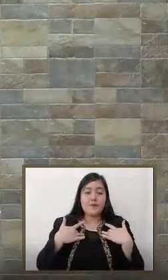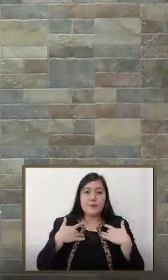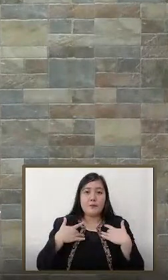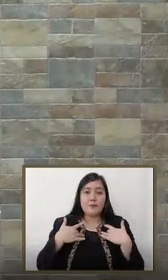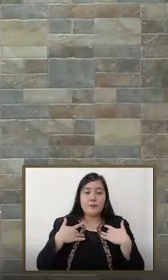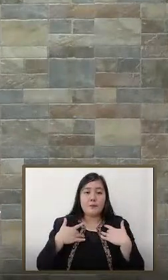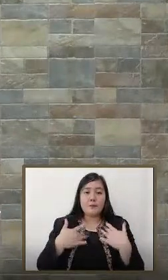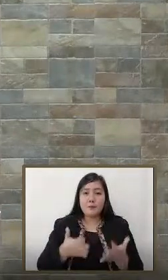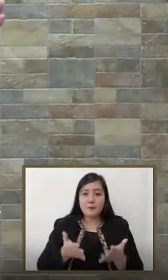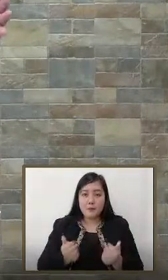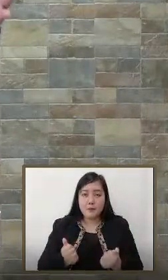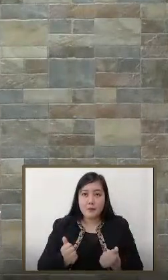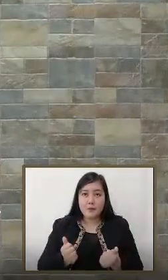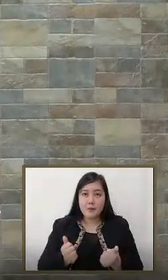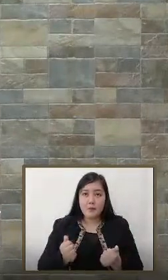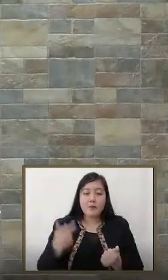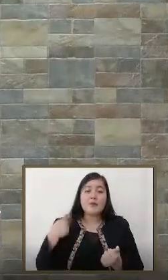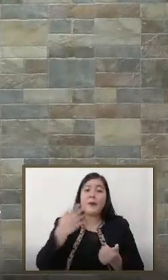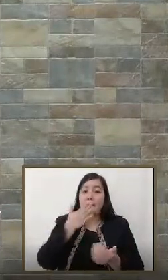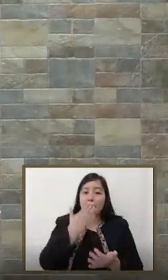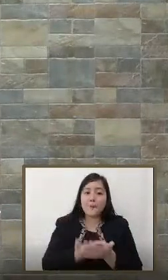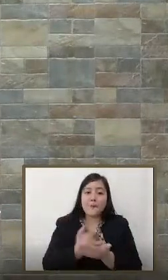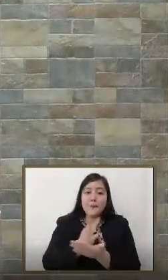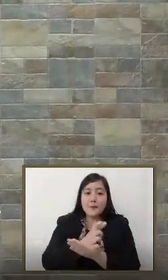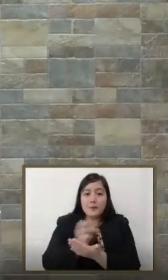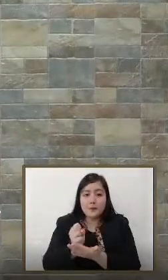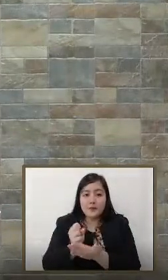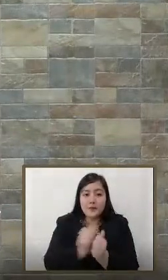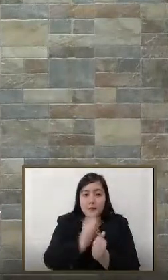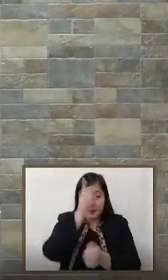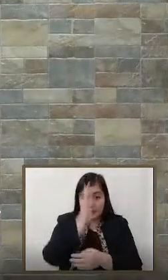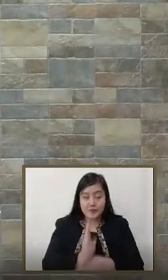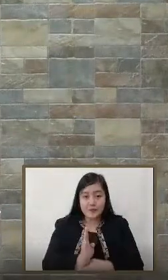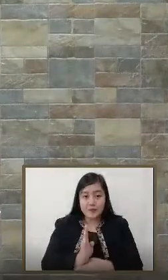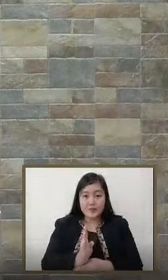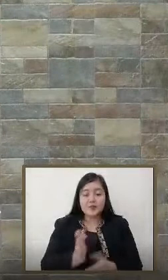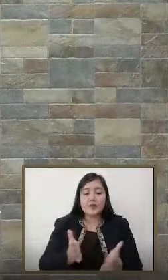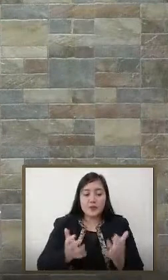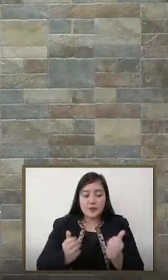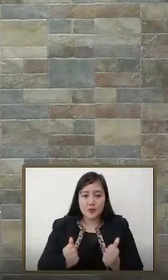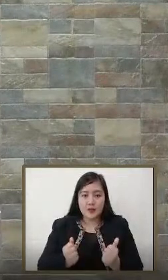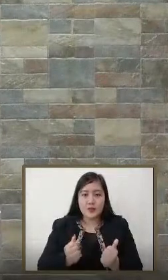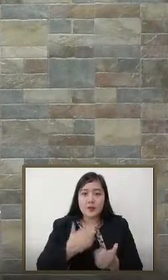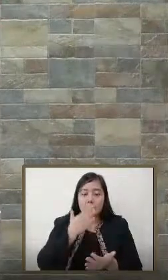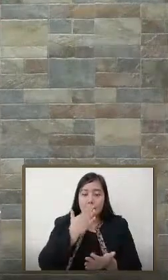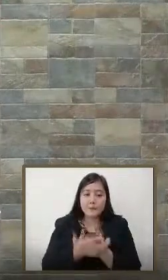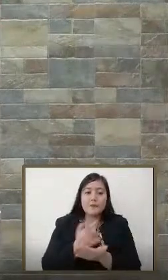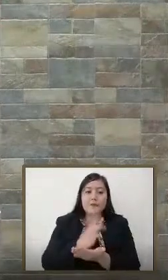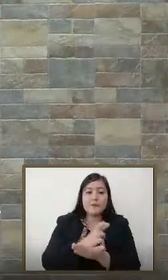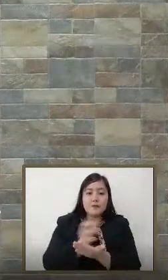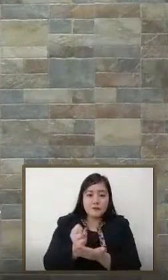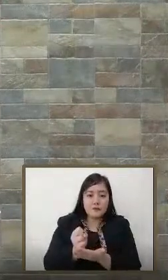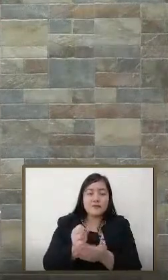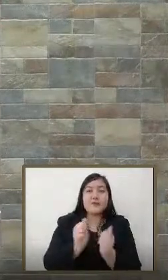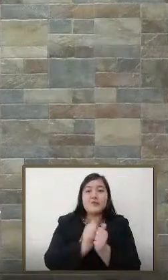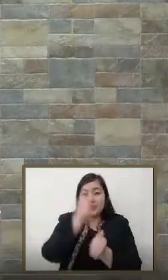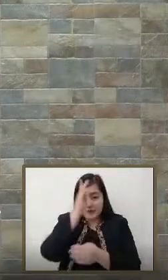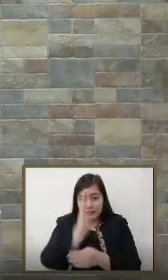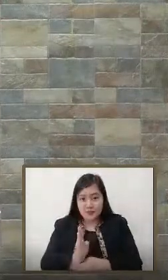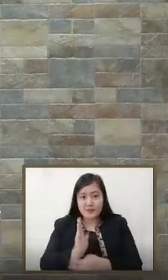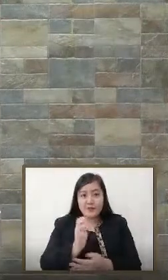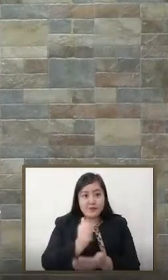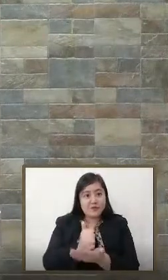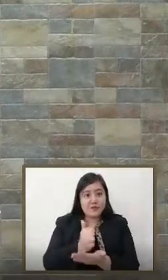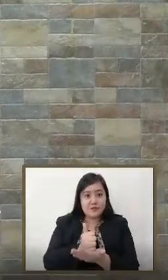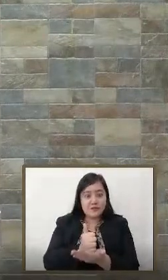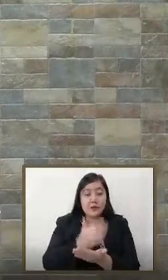maging maayos yung ating relasyon sa Diyos? Gusto natin maging maayos sa ating relasyon sa Diyos? Gusto natin